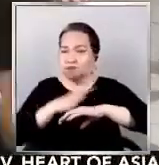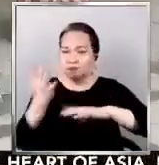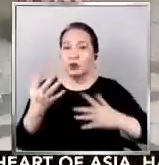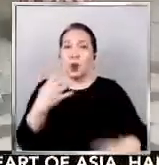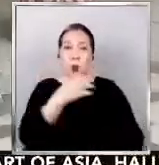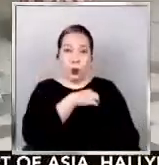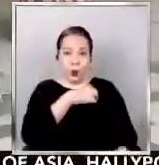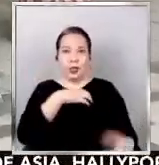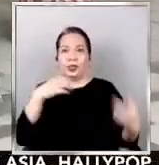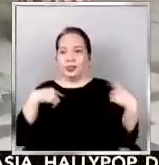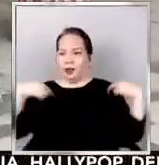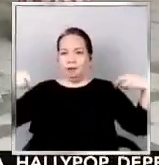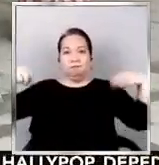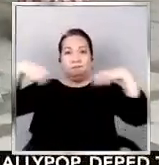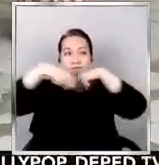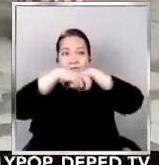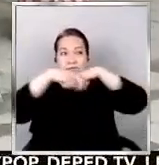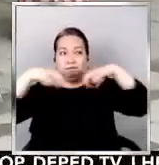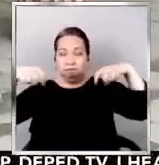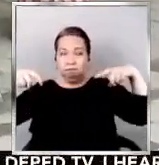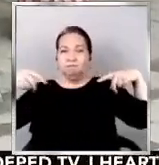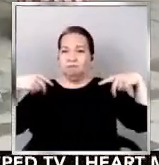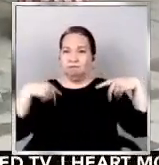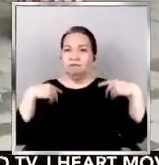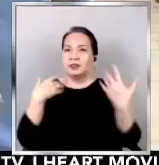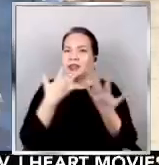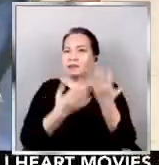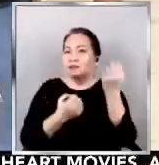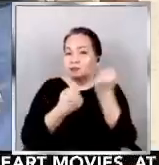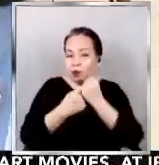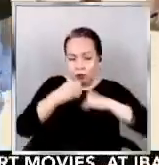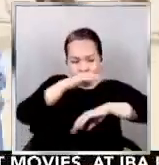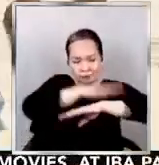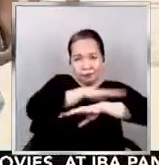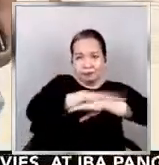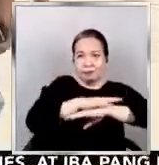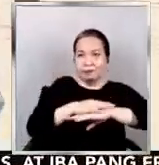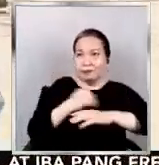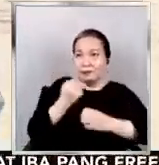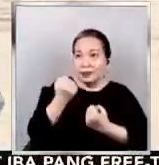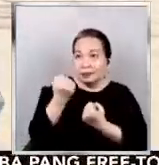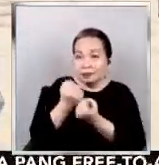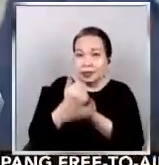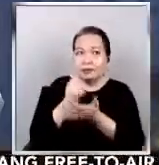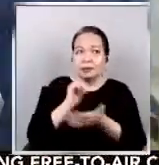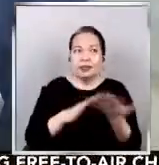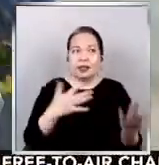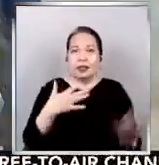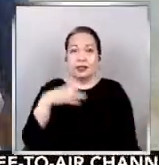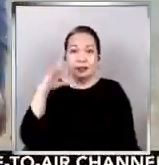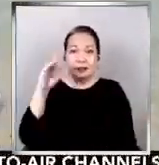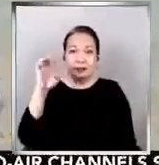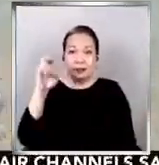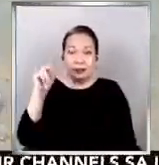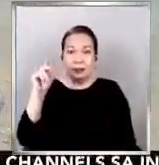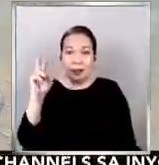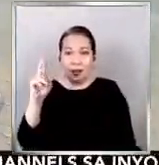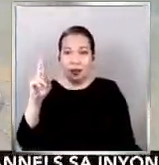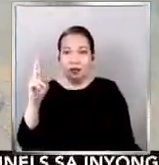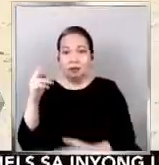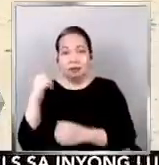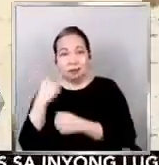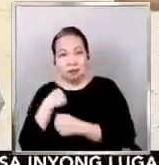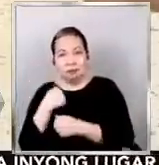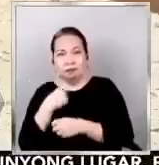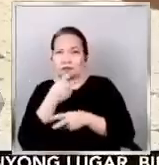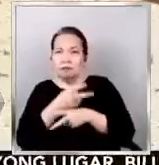Beach. Naglagay rin sila ng assistance desk. Ang mga DENR Ranger and Marshal naman daw ang nakatoka sa pagkontrol ng nasa